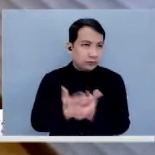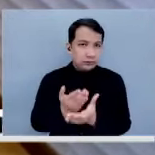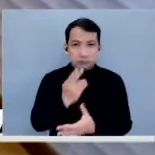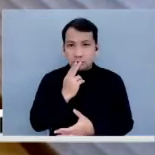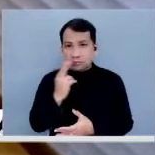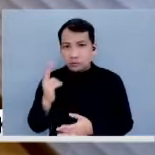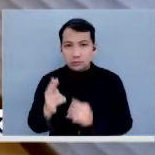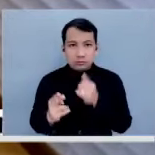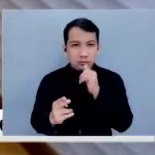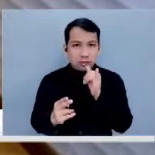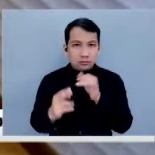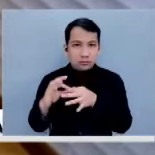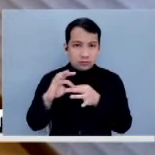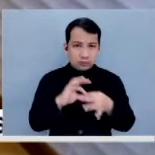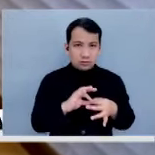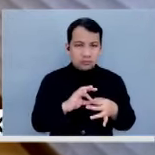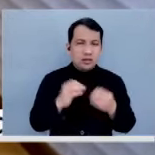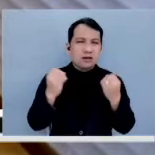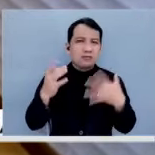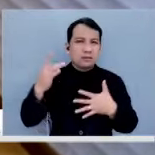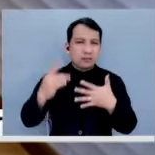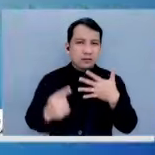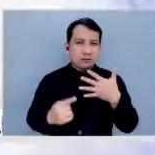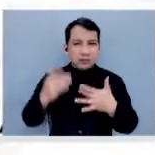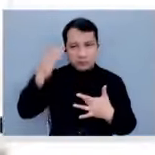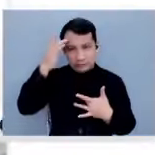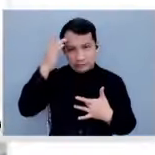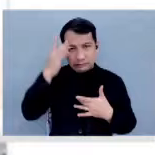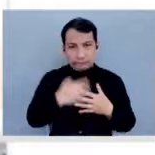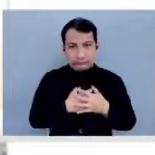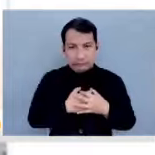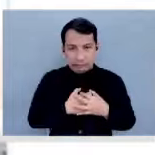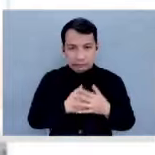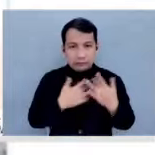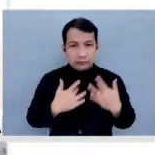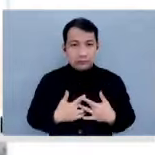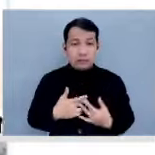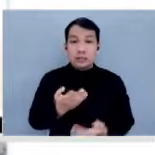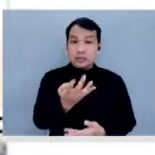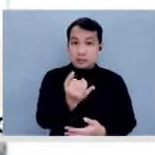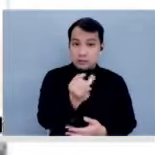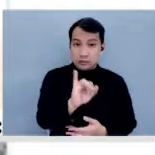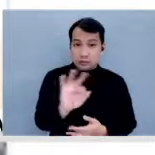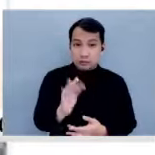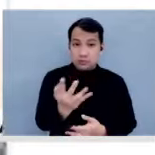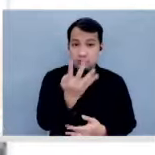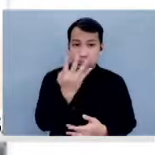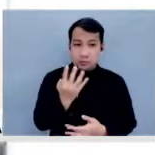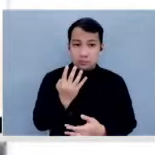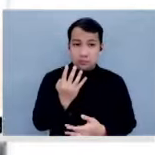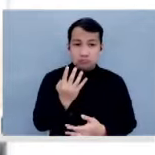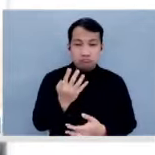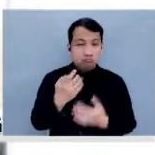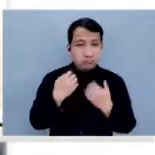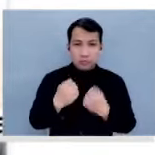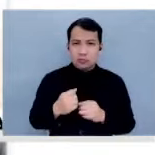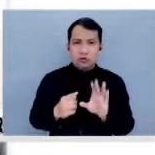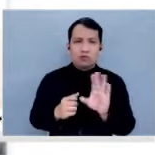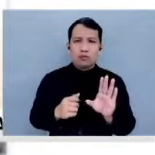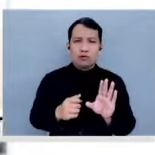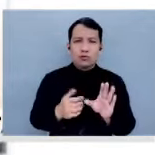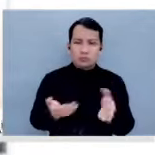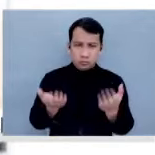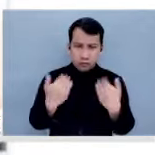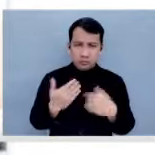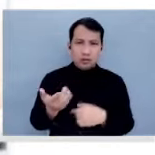iniuugnay Sa napakaraming cardiovascular diseases at kung Mayon pa kayong mga tanong tungkol sa inyong mga kalusugan huwag mag-atubili i-ask